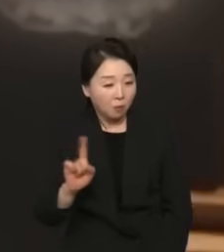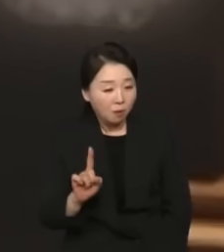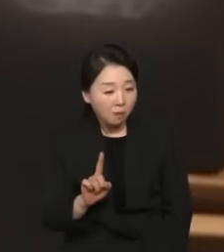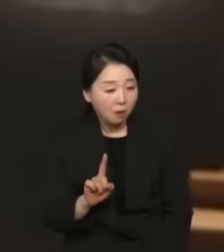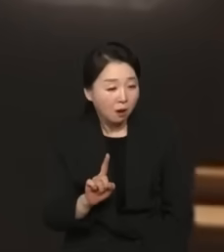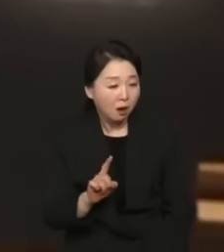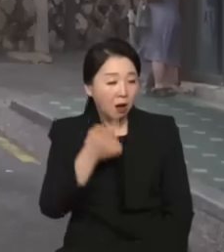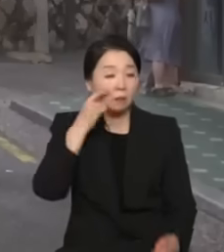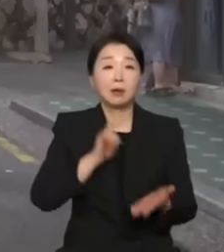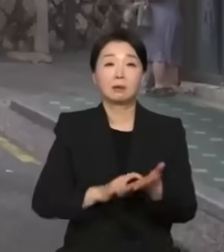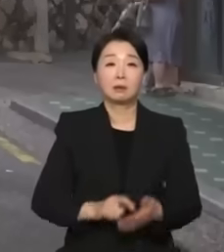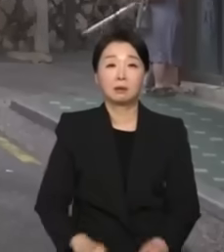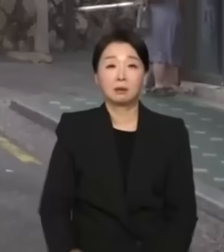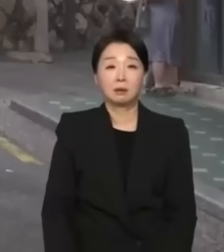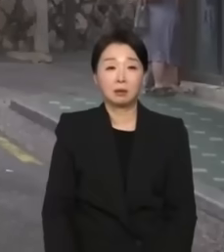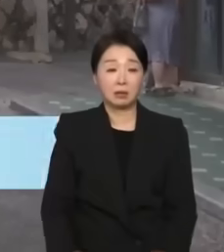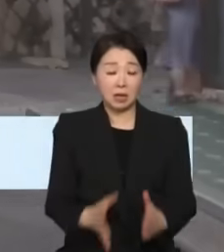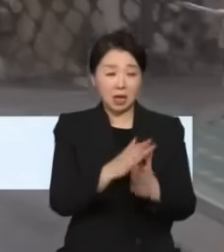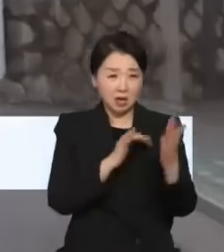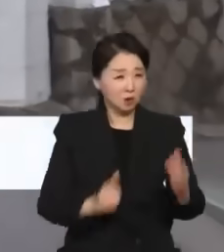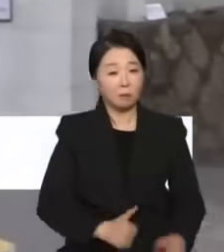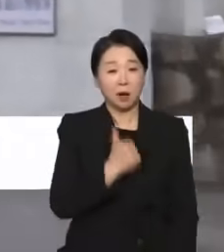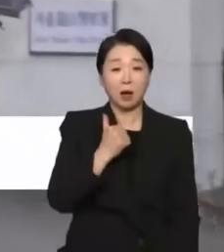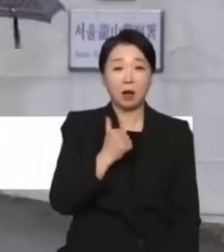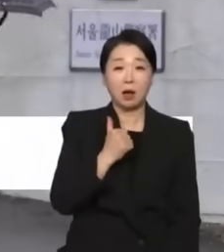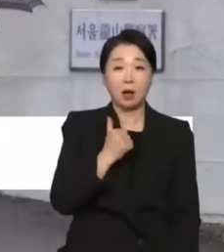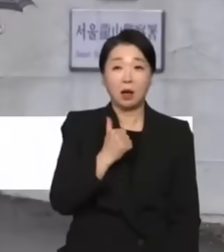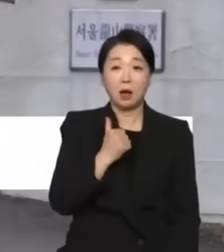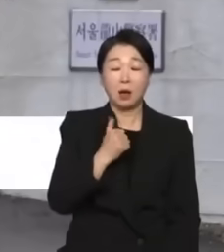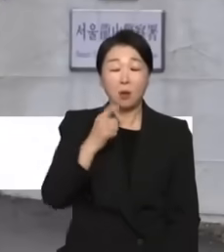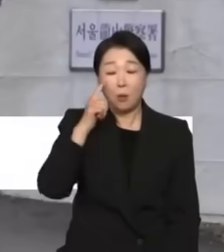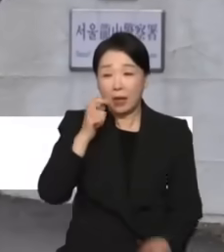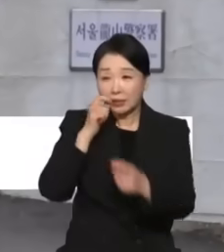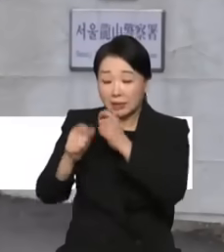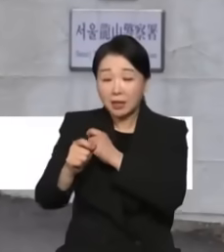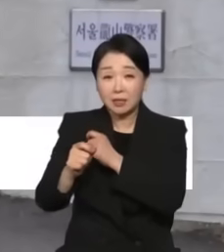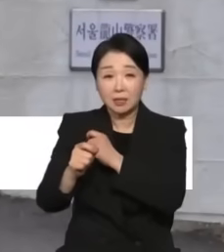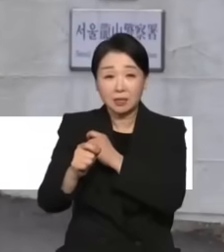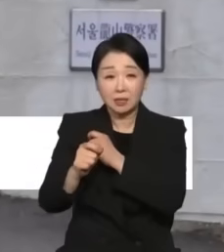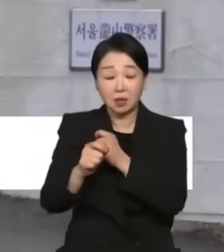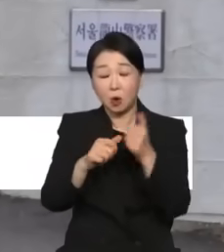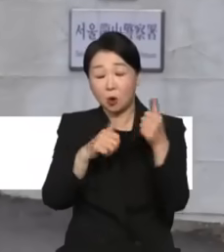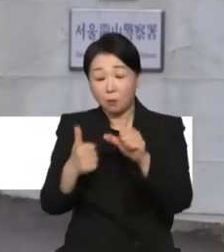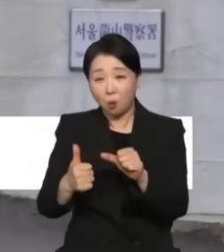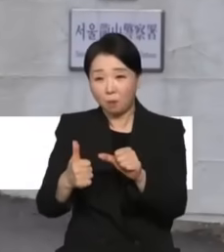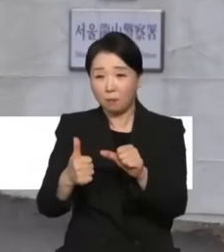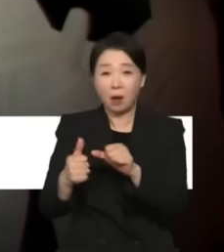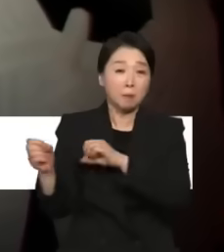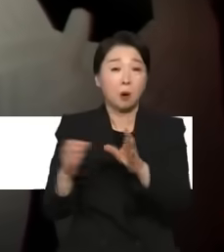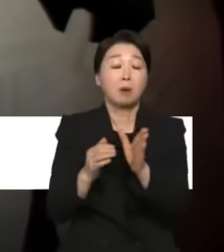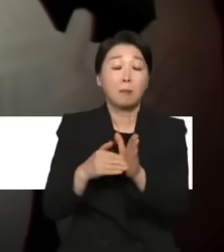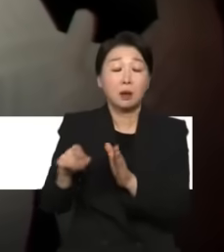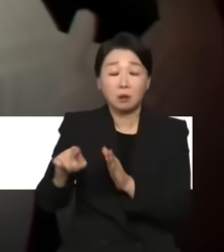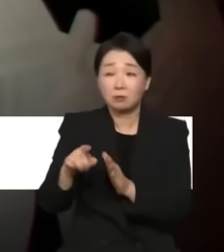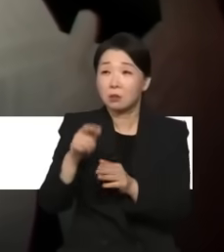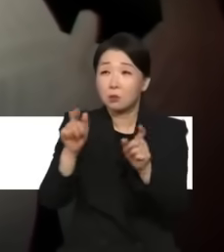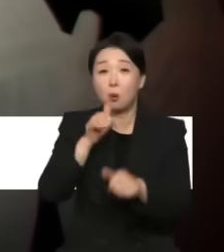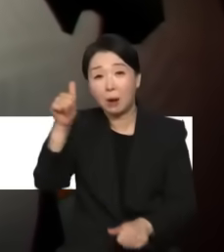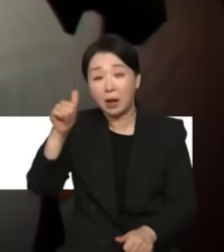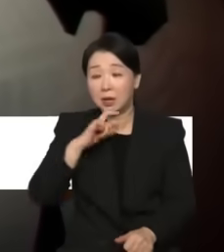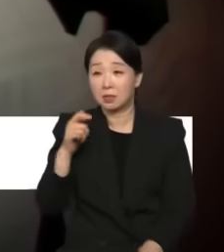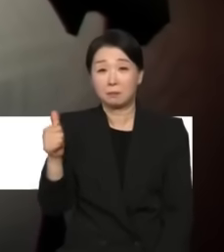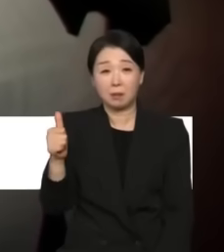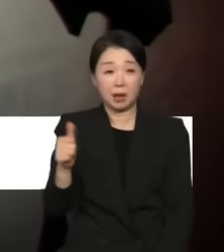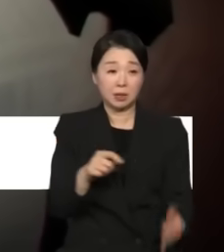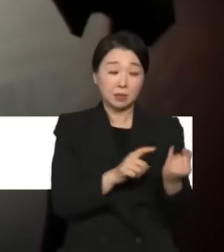됐습니다. 분노한 유족들은 유기치사와 사기 등의 혐의로 김 전 신부 등을 고발했고 이에 김 전 신부 측은